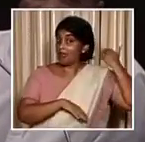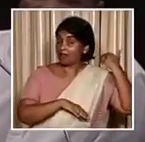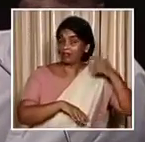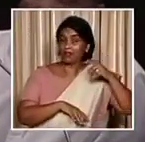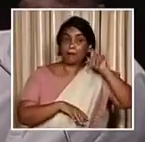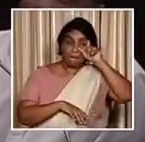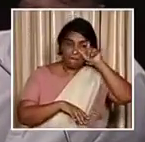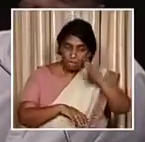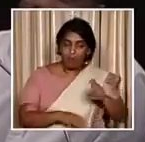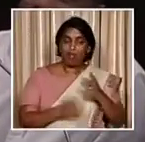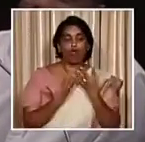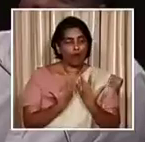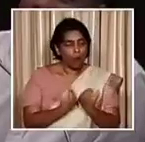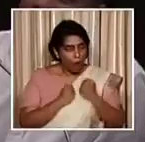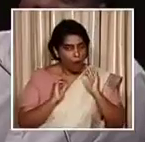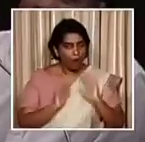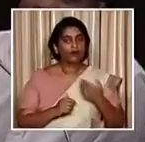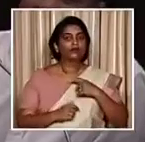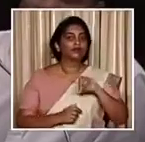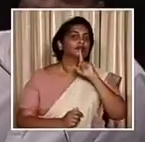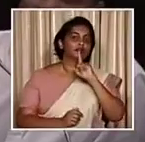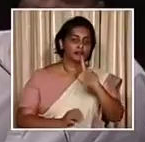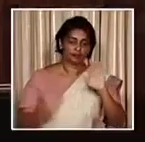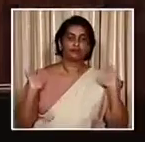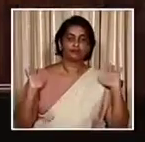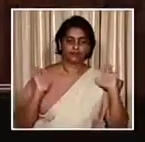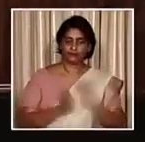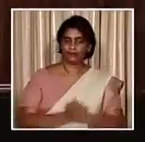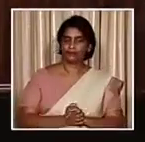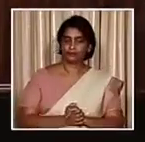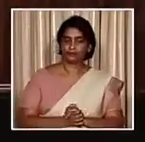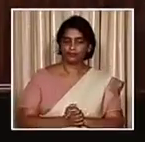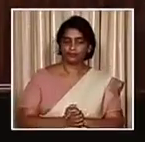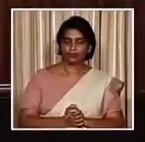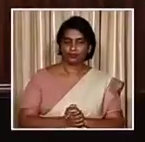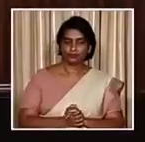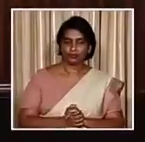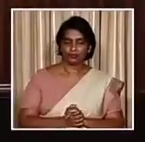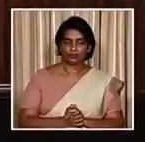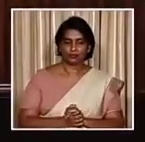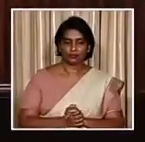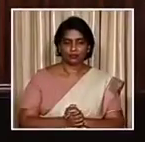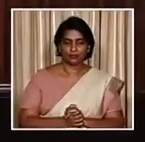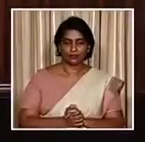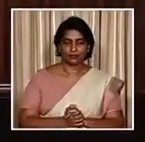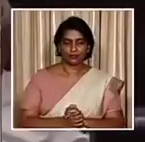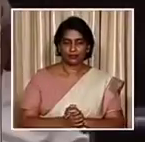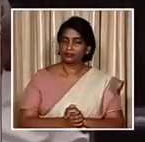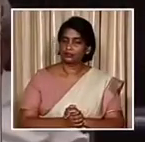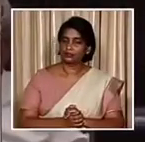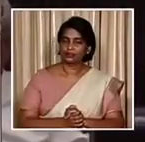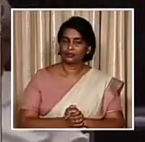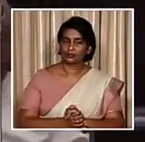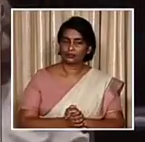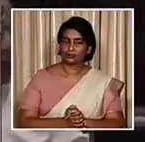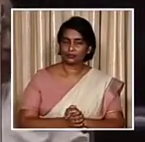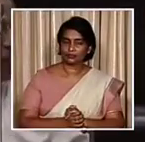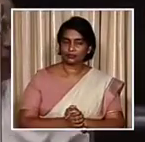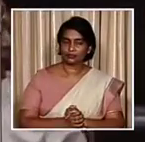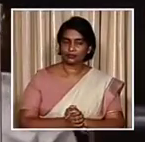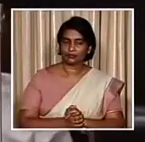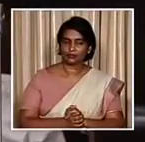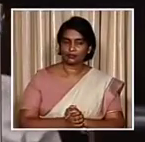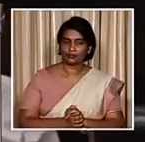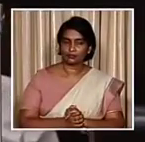බලන්න ඕනේමයි කියන එක මම මෙතන ප්‍රකාශ කරන්න ඕනේ thank you yeah you go ahead with yeah මම එකක් කියන්න කැමති